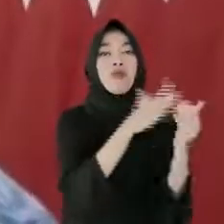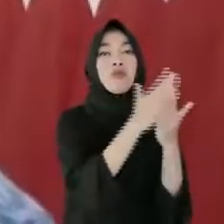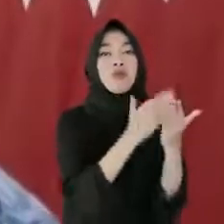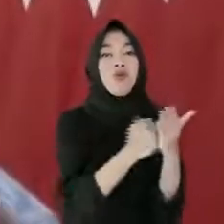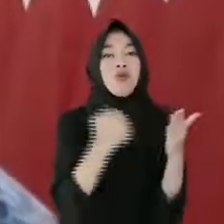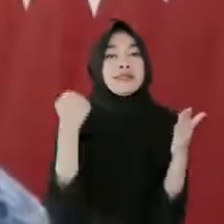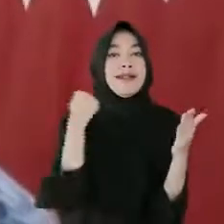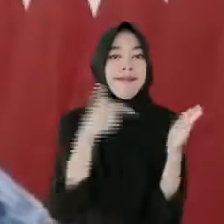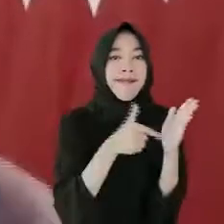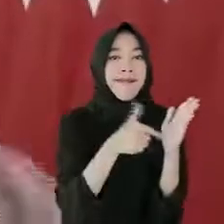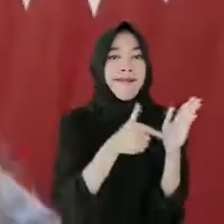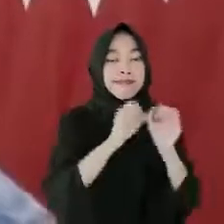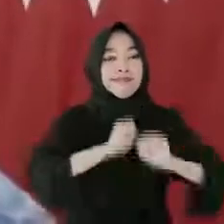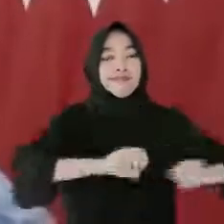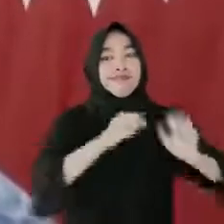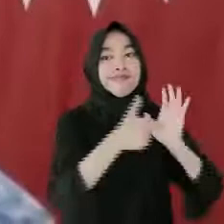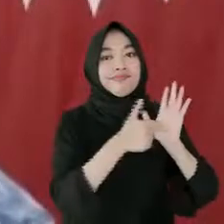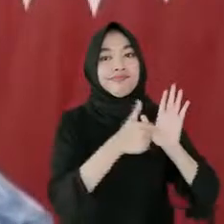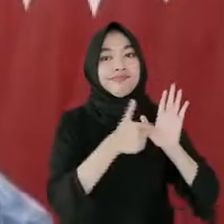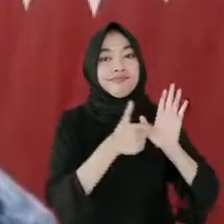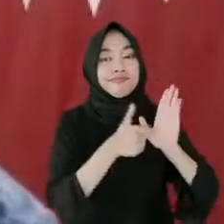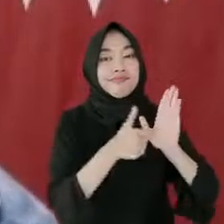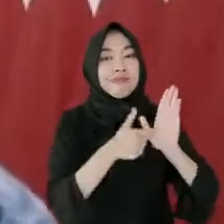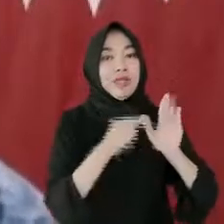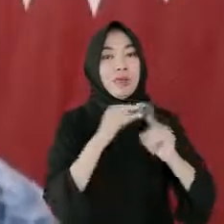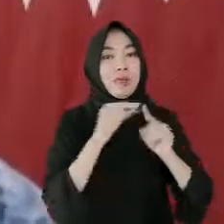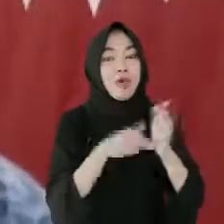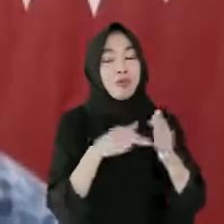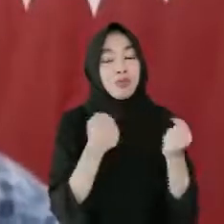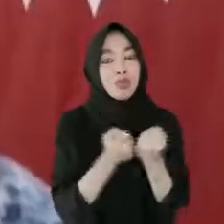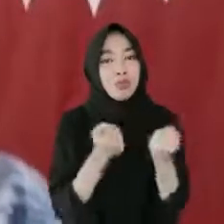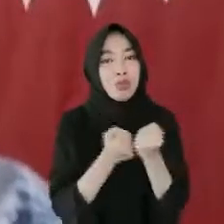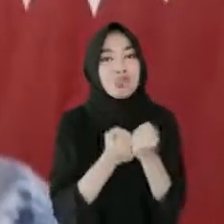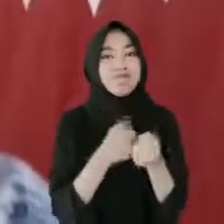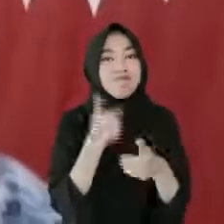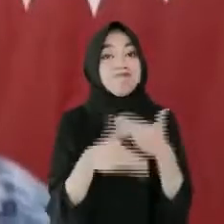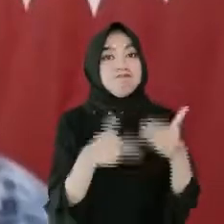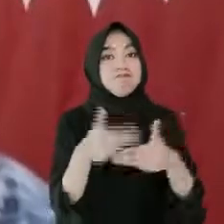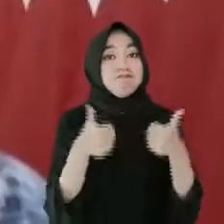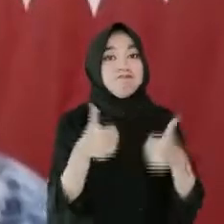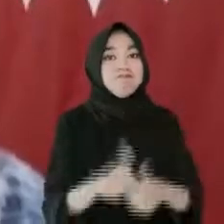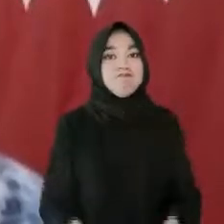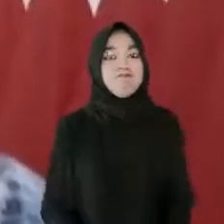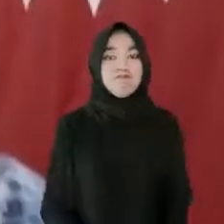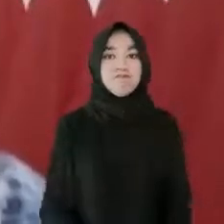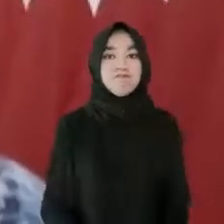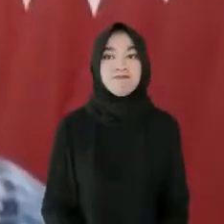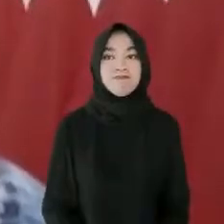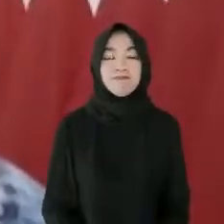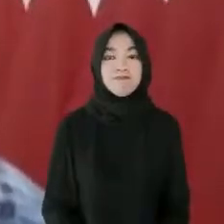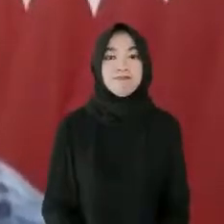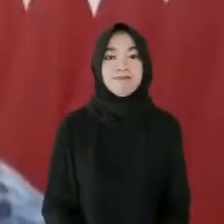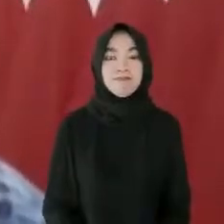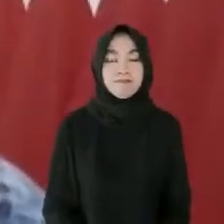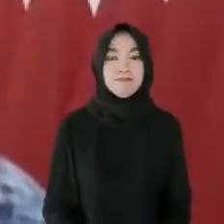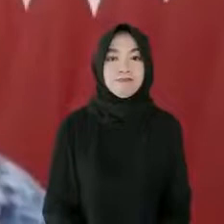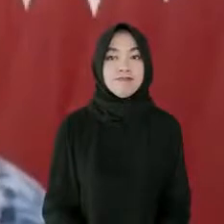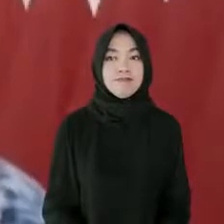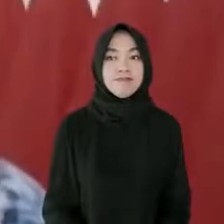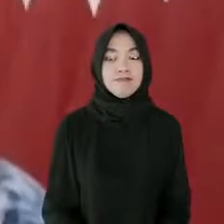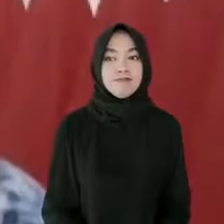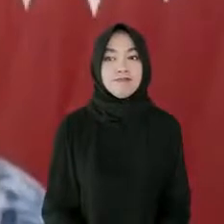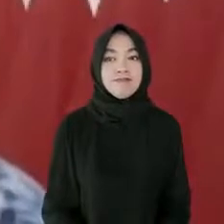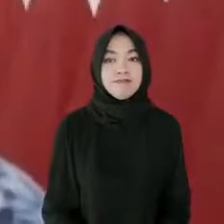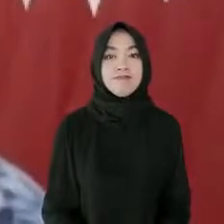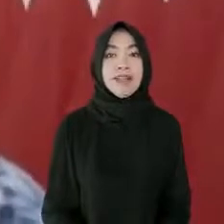melaksanakan coklat nyata jadi mendukung pelaksanaan Pon ini dengan sangat baik kira-kira gitu yang sudah